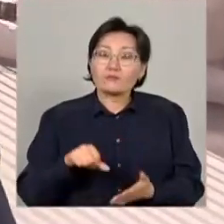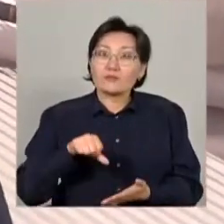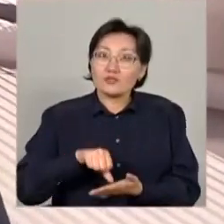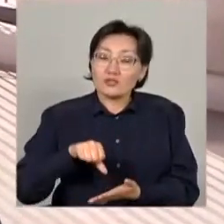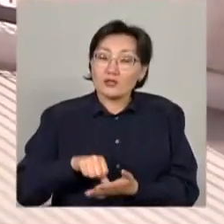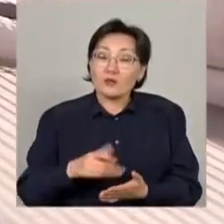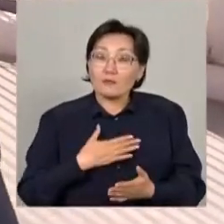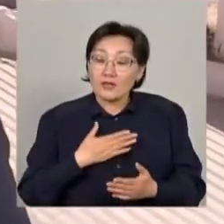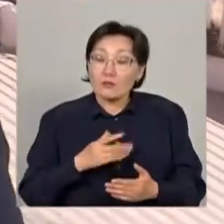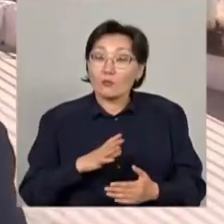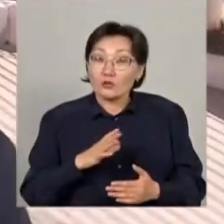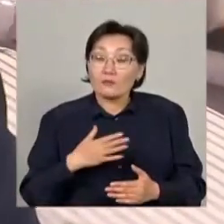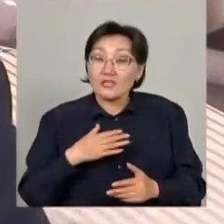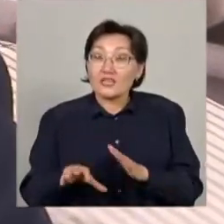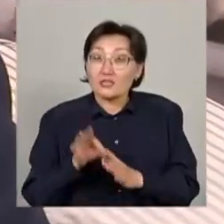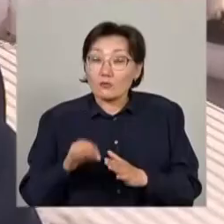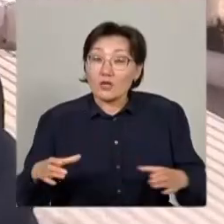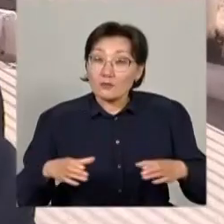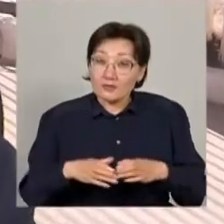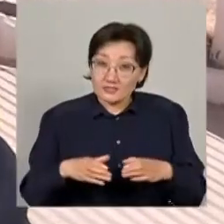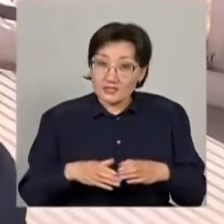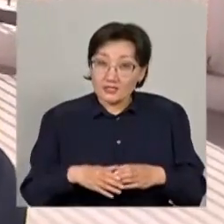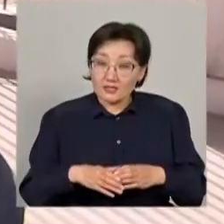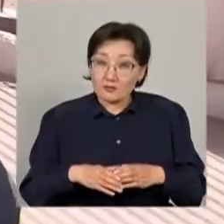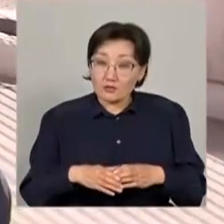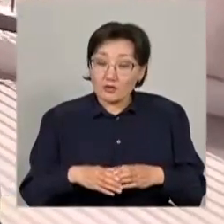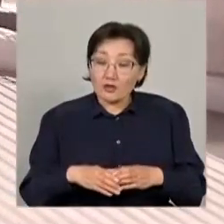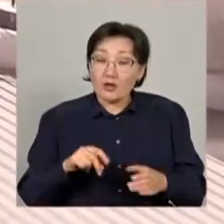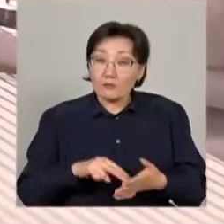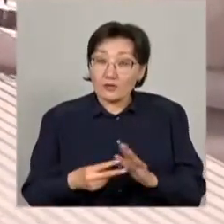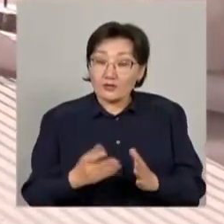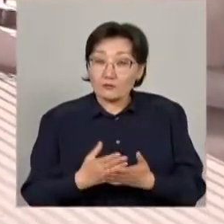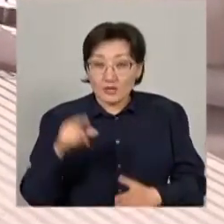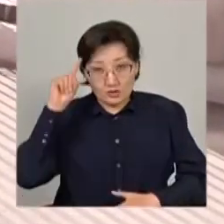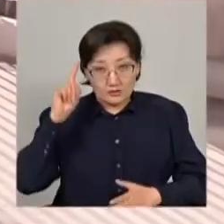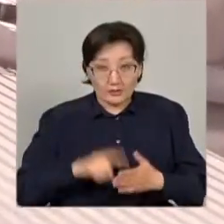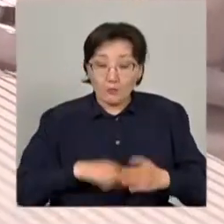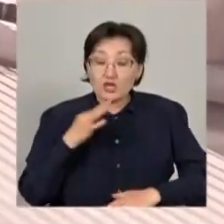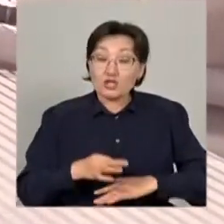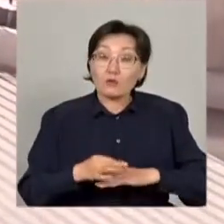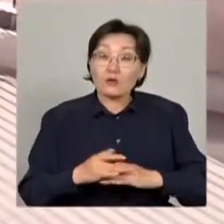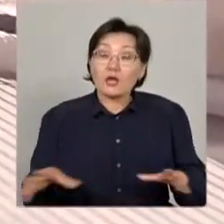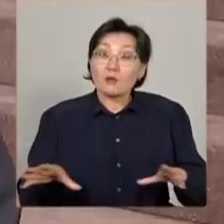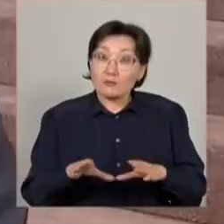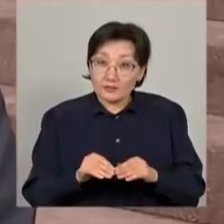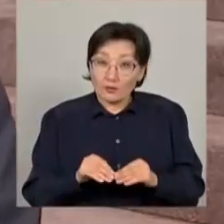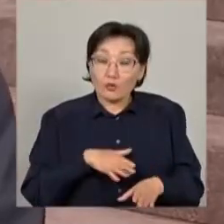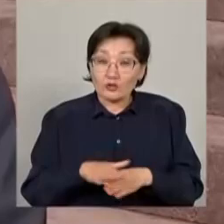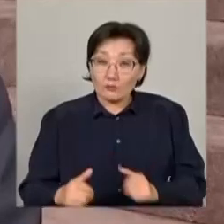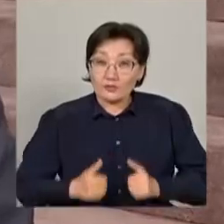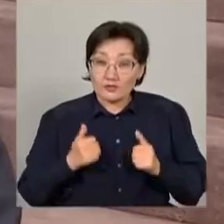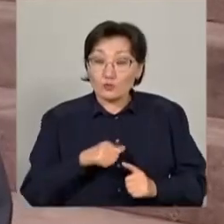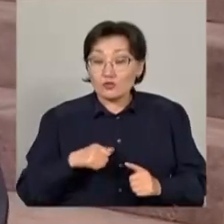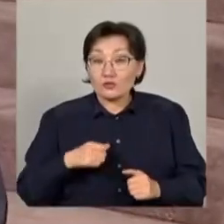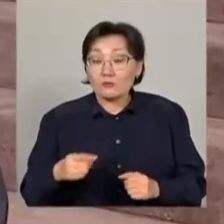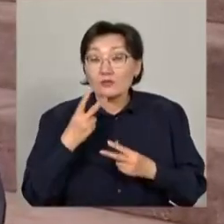сол мен таңдапты. Енді партияның үміті артып отқан, сол себептен сенімі, жауапкершілігі. Енді бірге ақтауға тырысамыз. Өздеріңіз